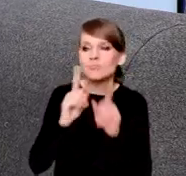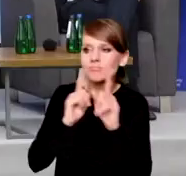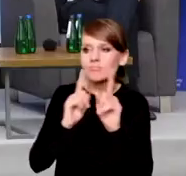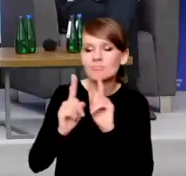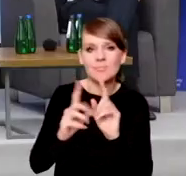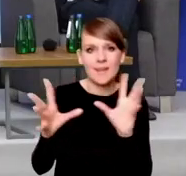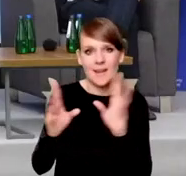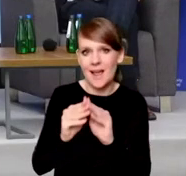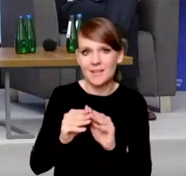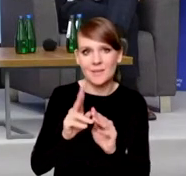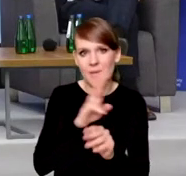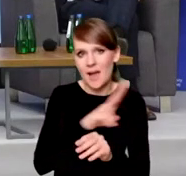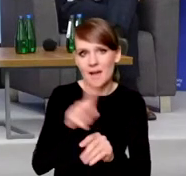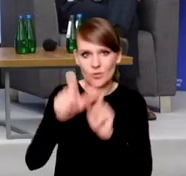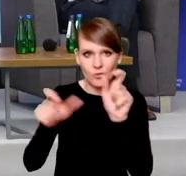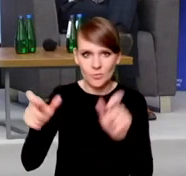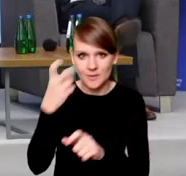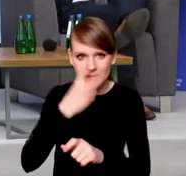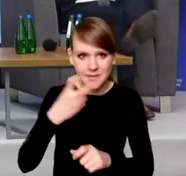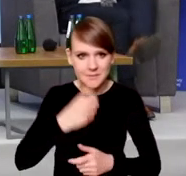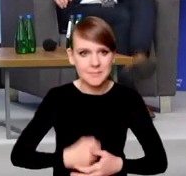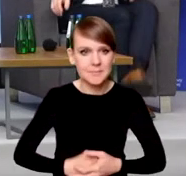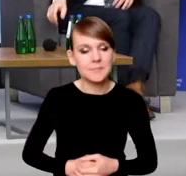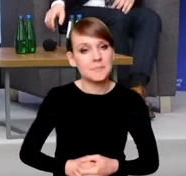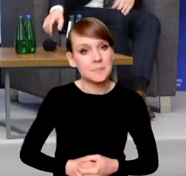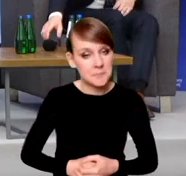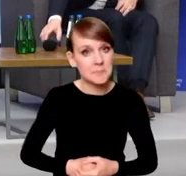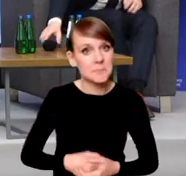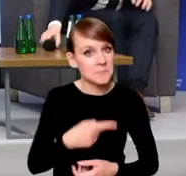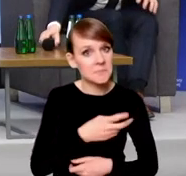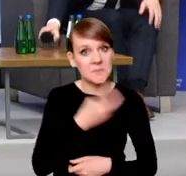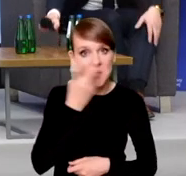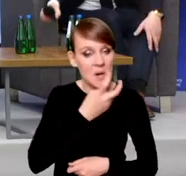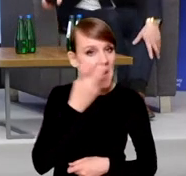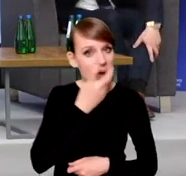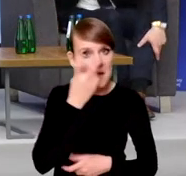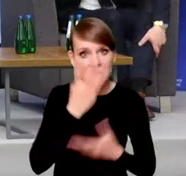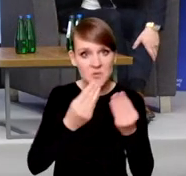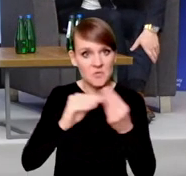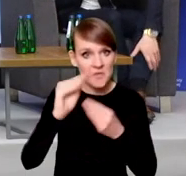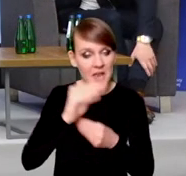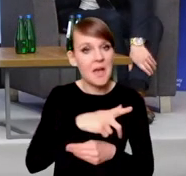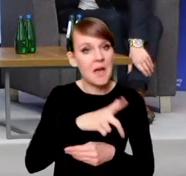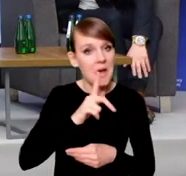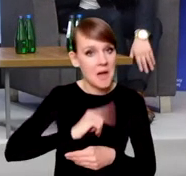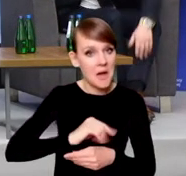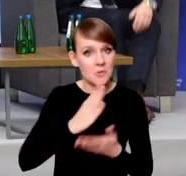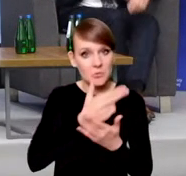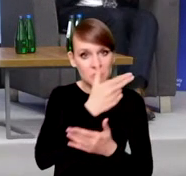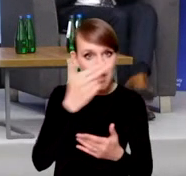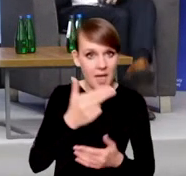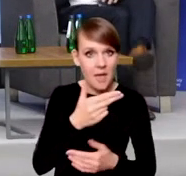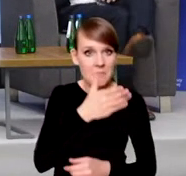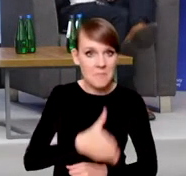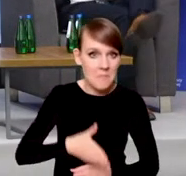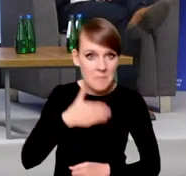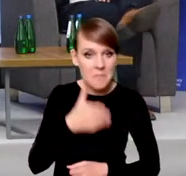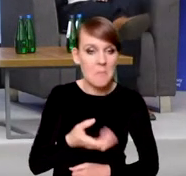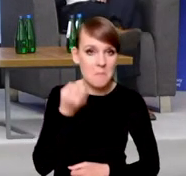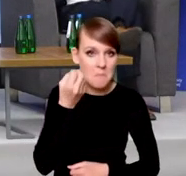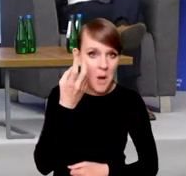interesariuszami. Robi się coraz bardziej ciekawie. Mamy już lokomotywę, pociąg, mamy